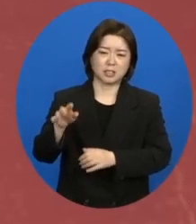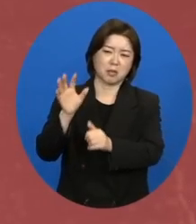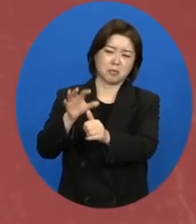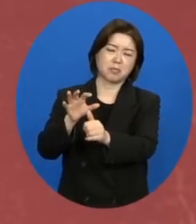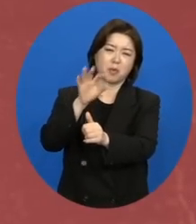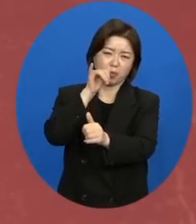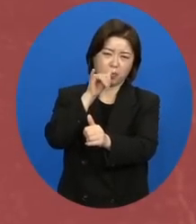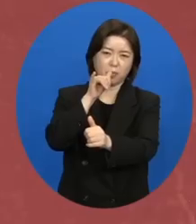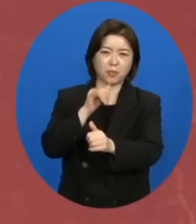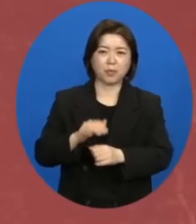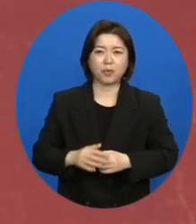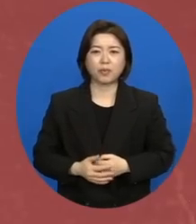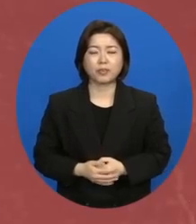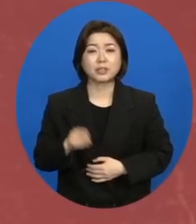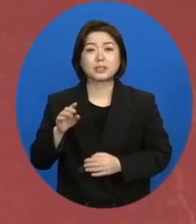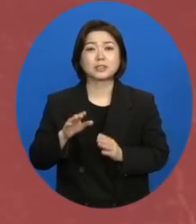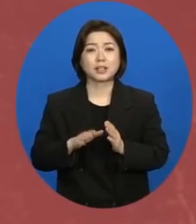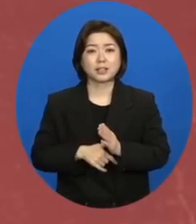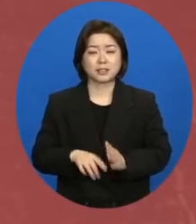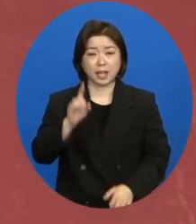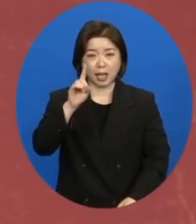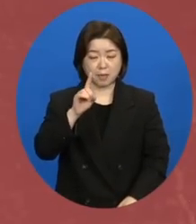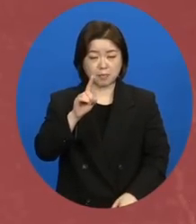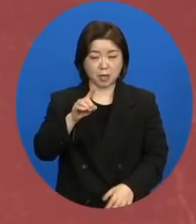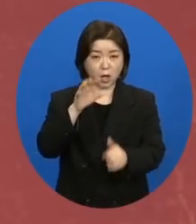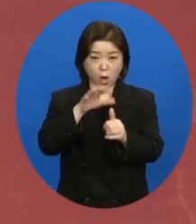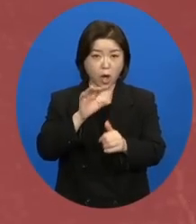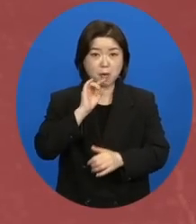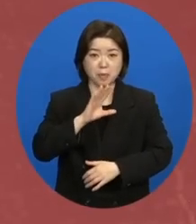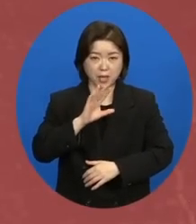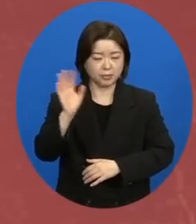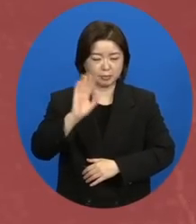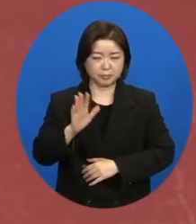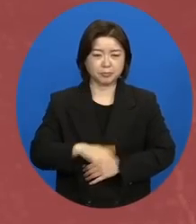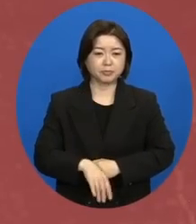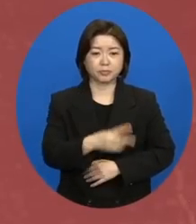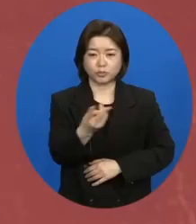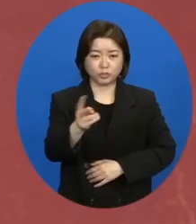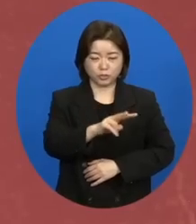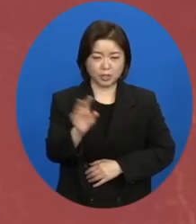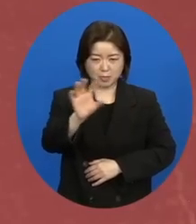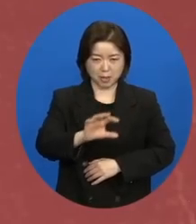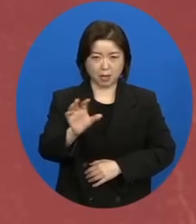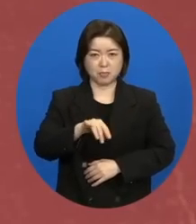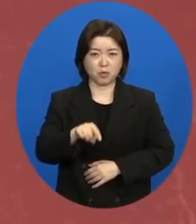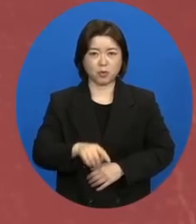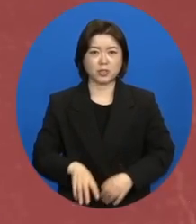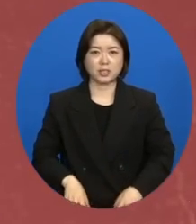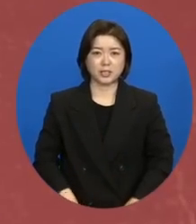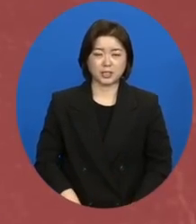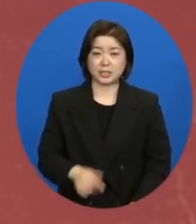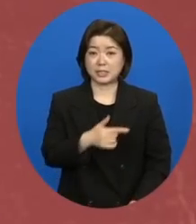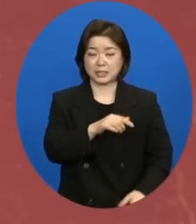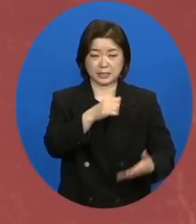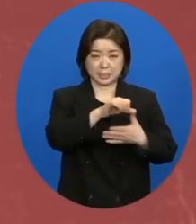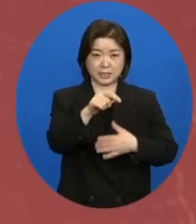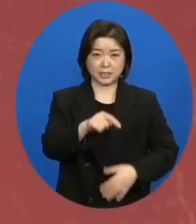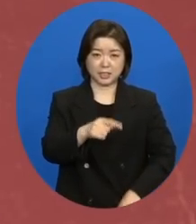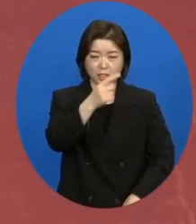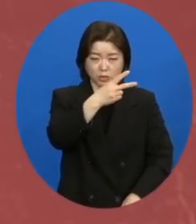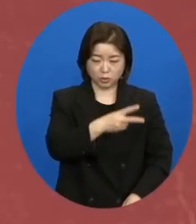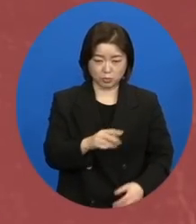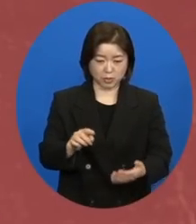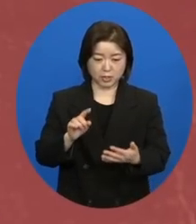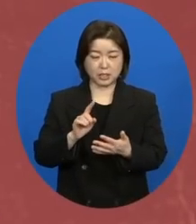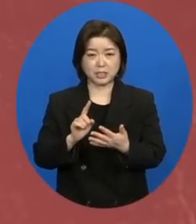거예요. 그럴 때 한 명이 혼나면 안 되니까 둘이 반복적으로 하다가 큰 애가 두 번 할 때